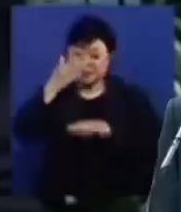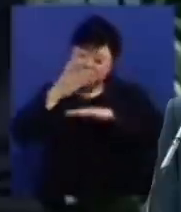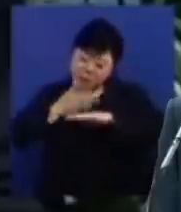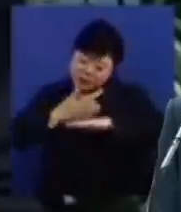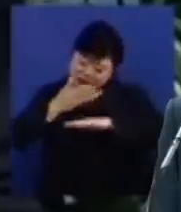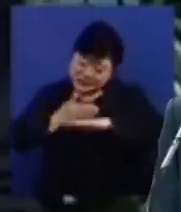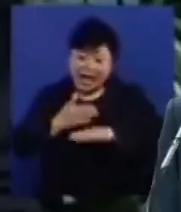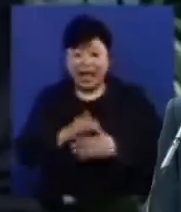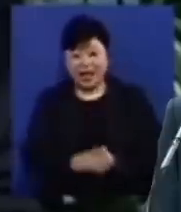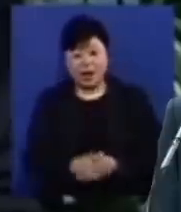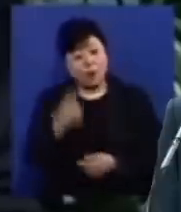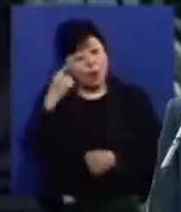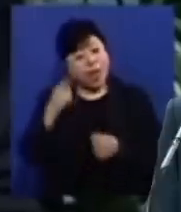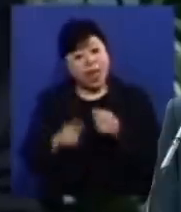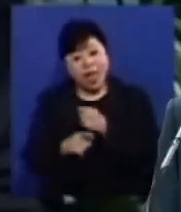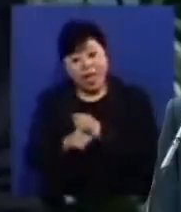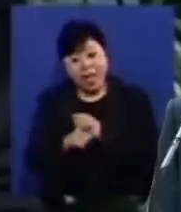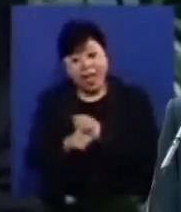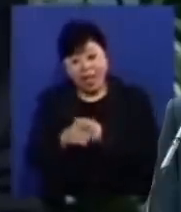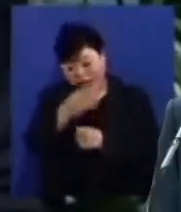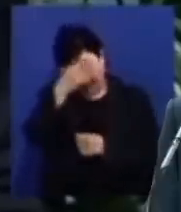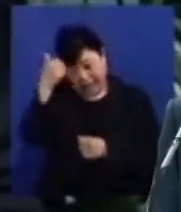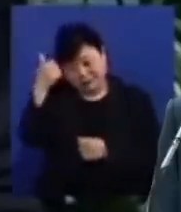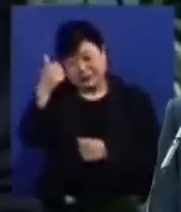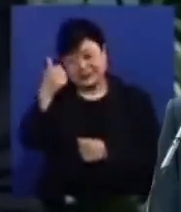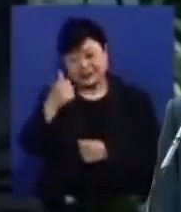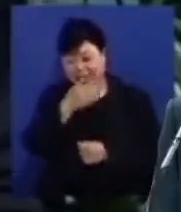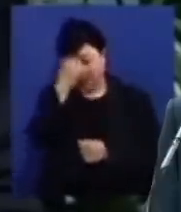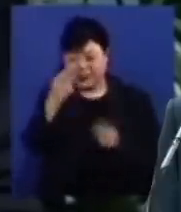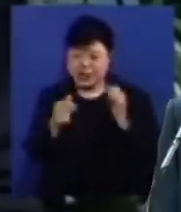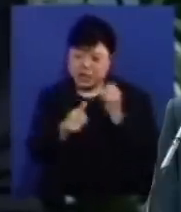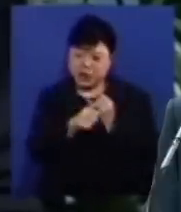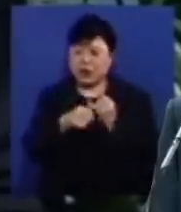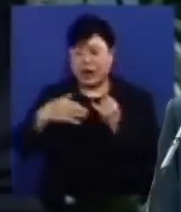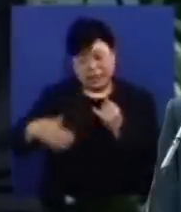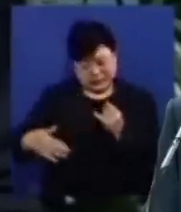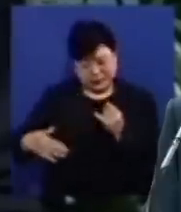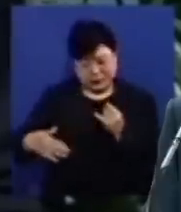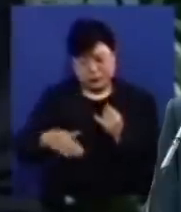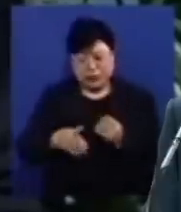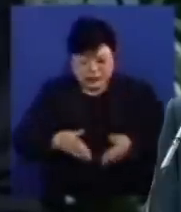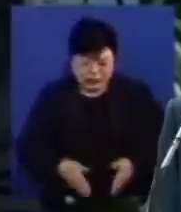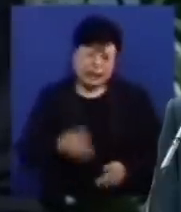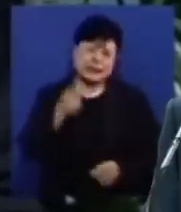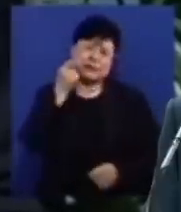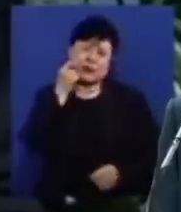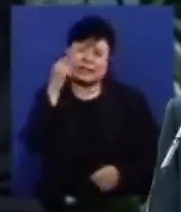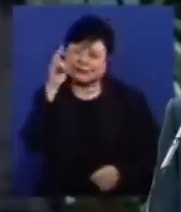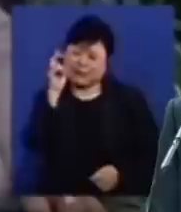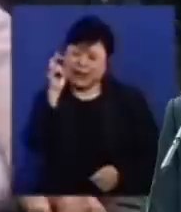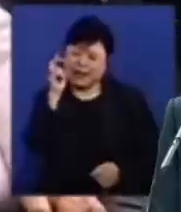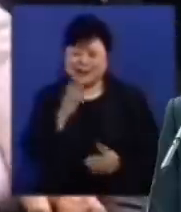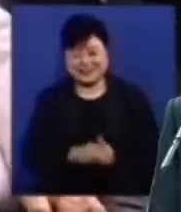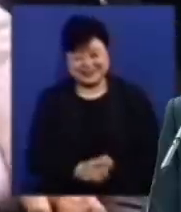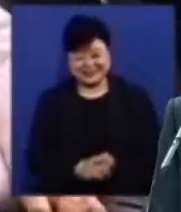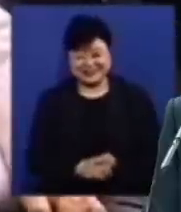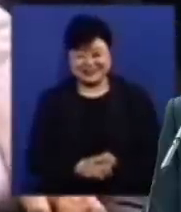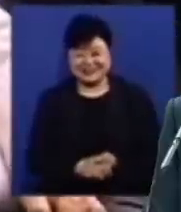고맙습니다. 왜? 할아버지가 할머니하고 결혼 안 했으면 우리가 안 태어났기 때문에